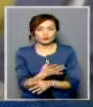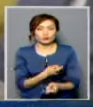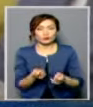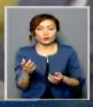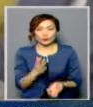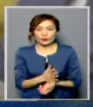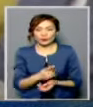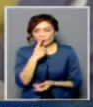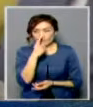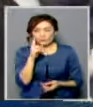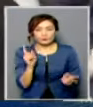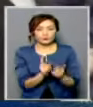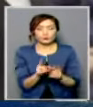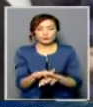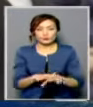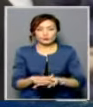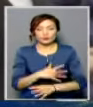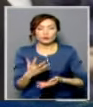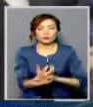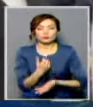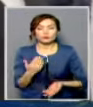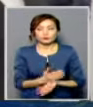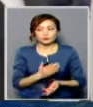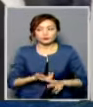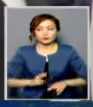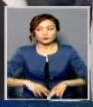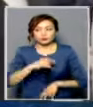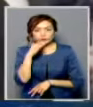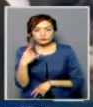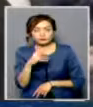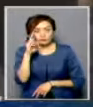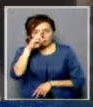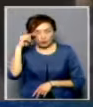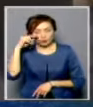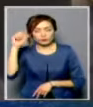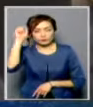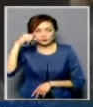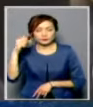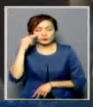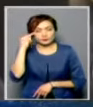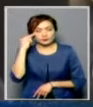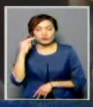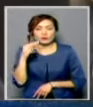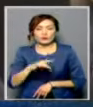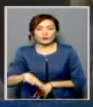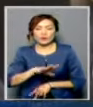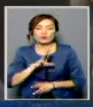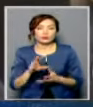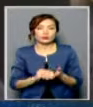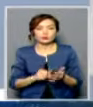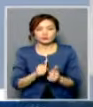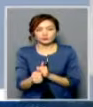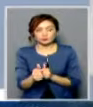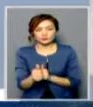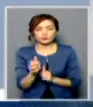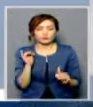өткізілуде. Биылғы кездесуде халықаралық дәрежеде өтті. Оған Ресей, Әзербайжан, Өзбекстан, Қырғызстан секілді елдердің алдыңғы